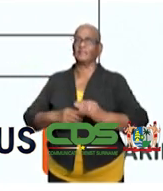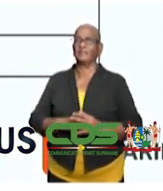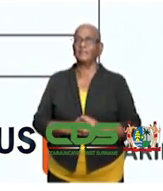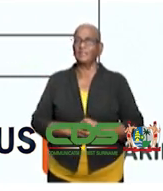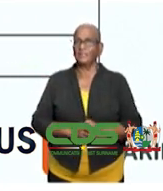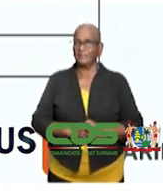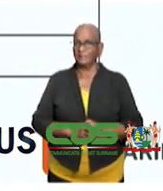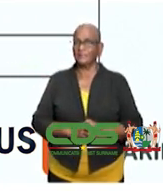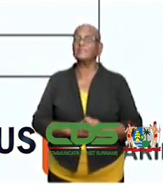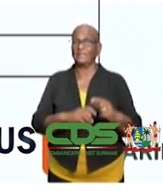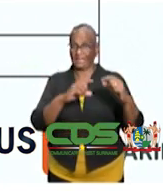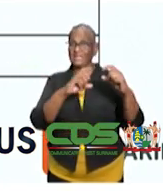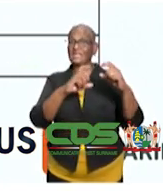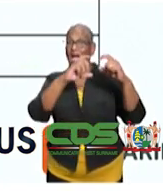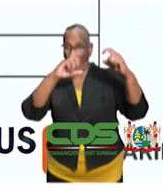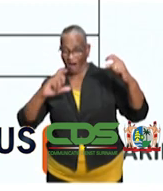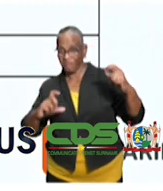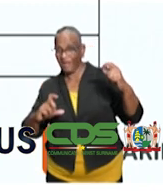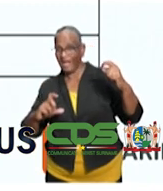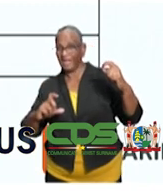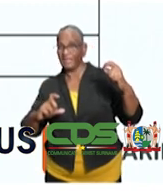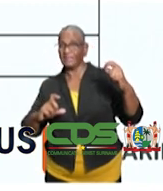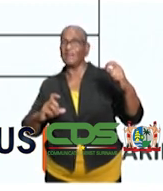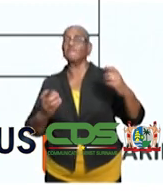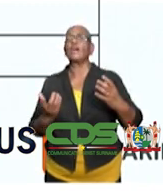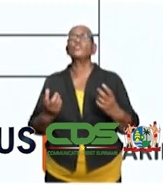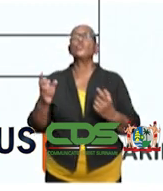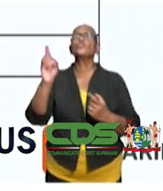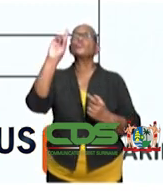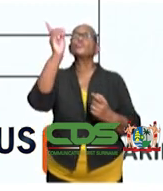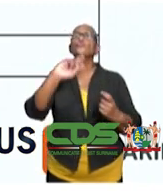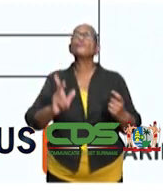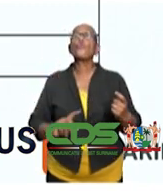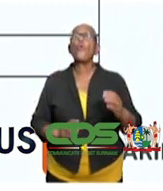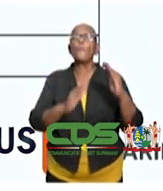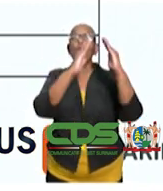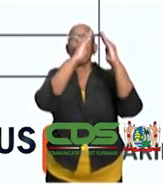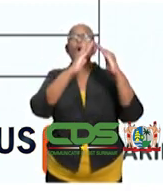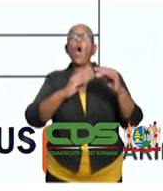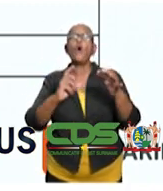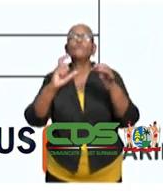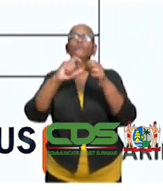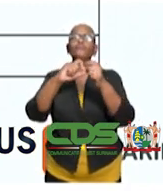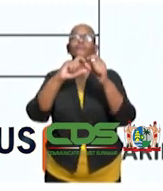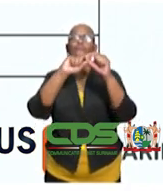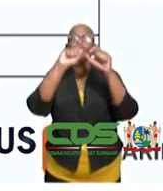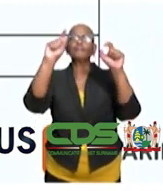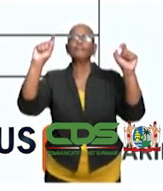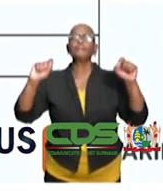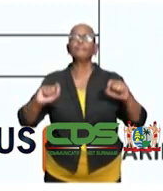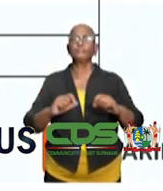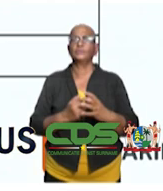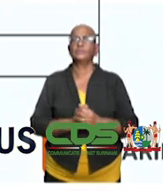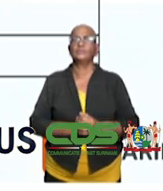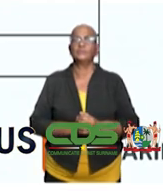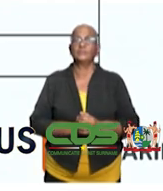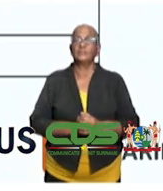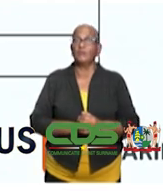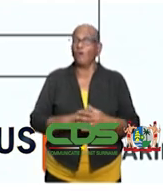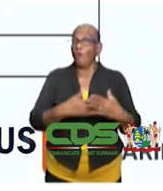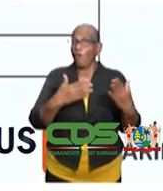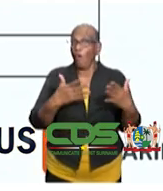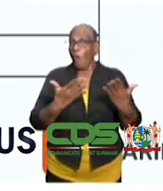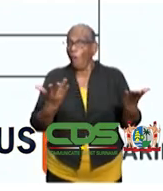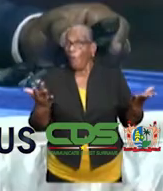huishoudelijke groep afhankelijk van het geïnstalleerd vermogen. Ja, dat is het uitgangspunt. Hoeveel hebt u aan